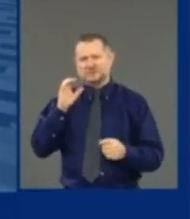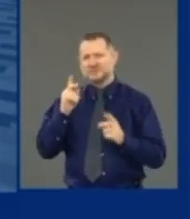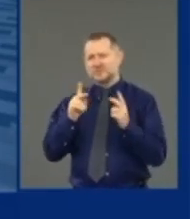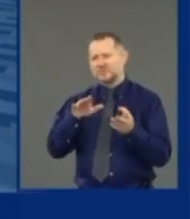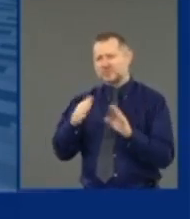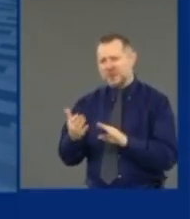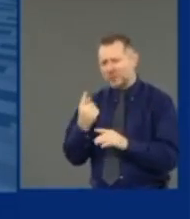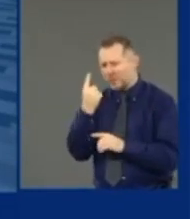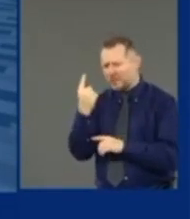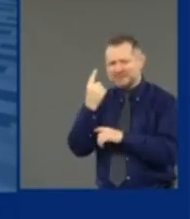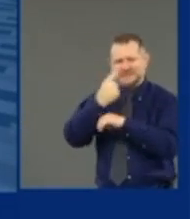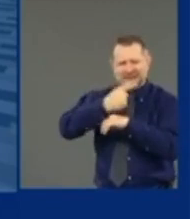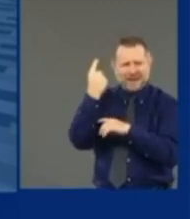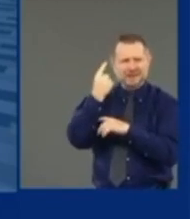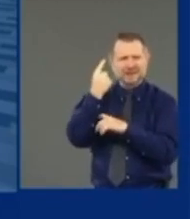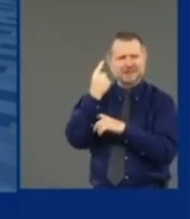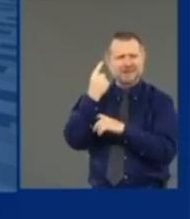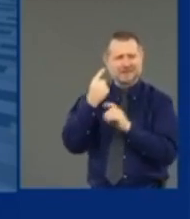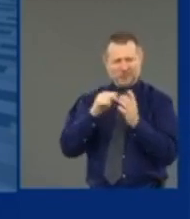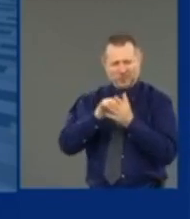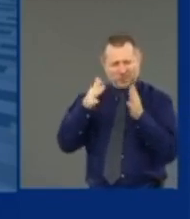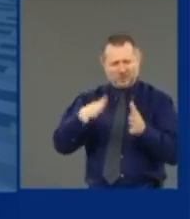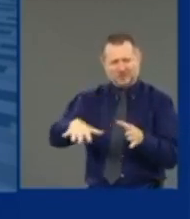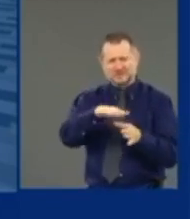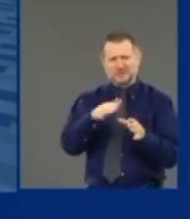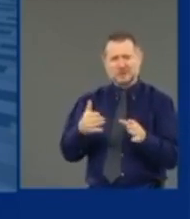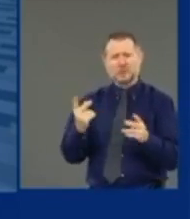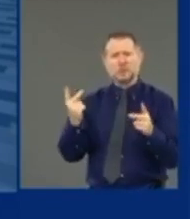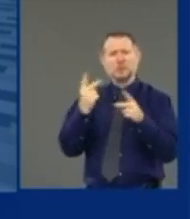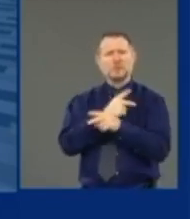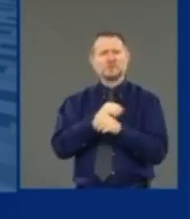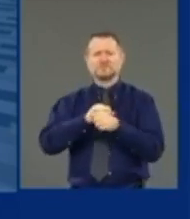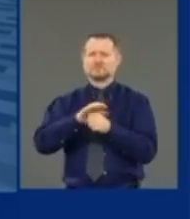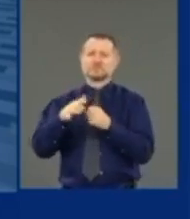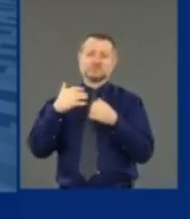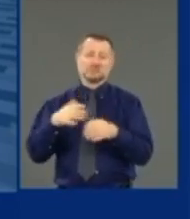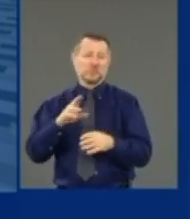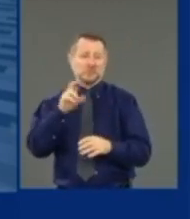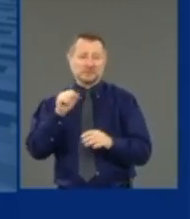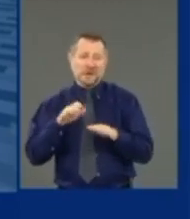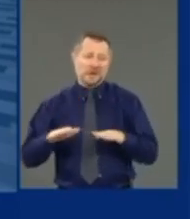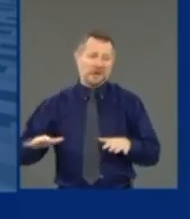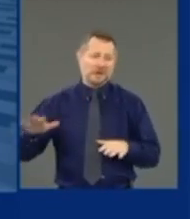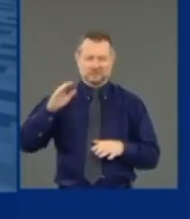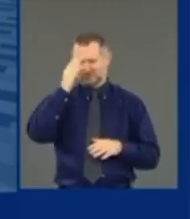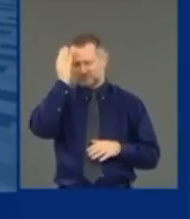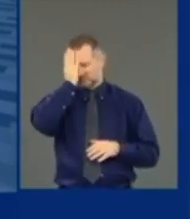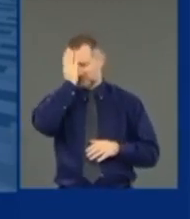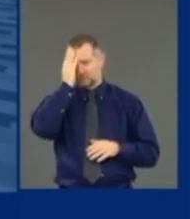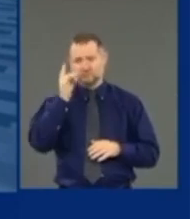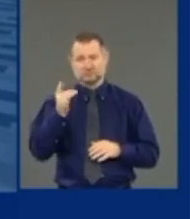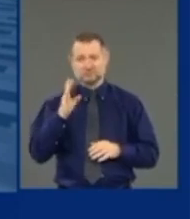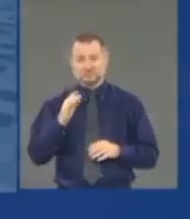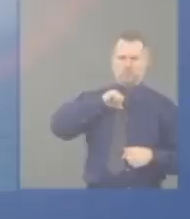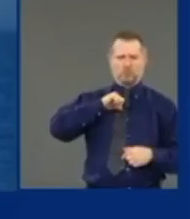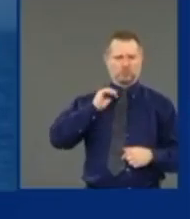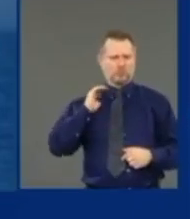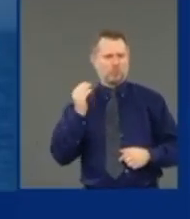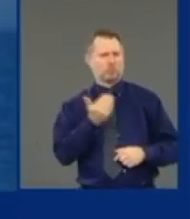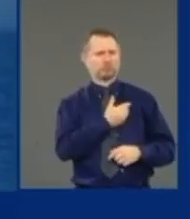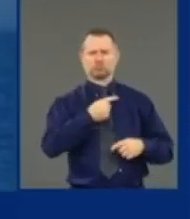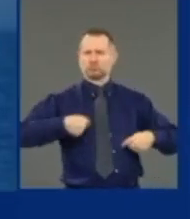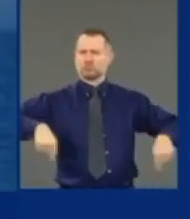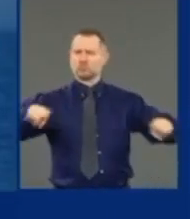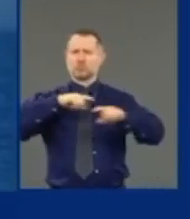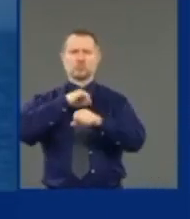We had the worst situation in the United States of America. At one point, we had the worst situation on the globe.